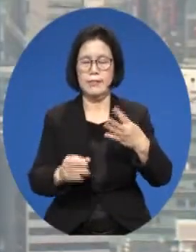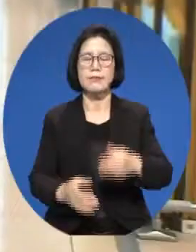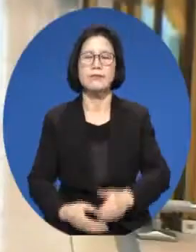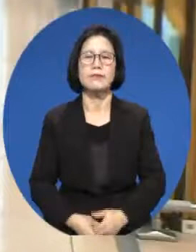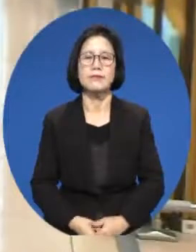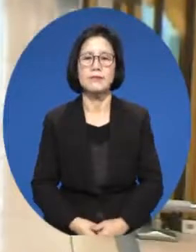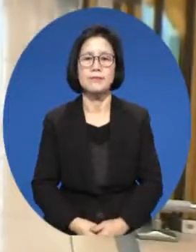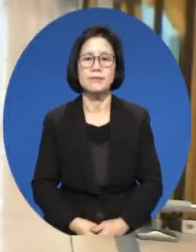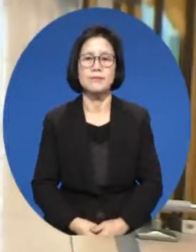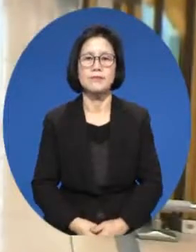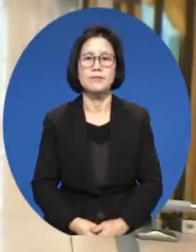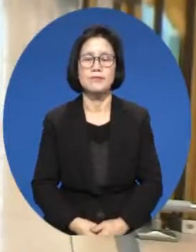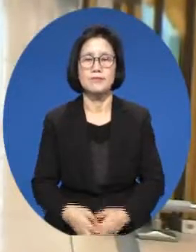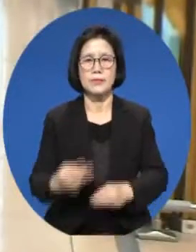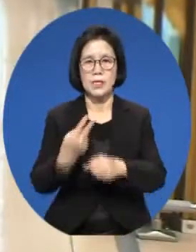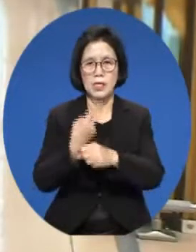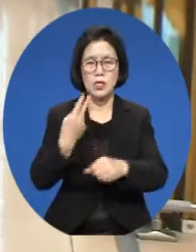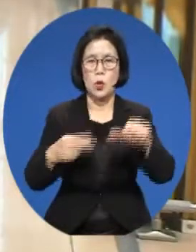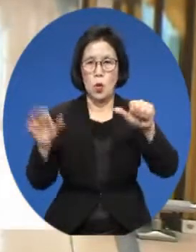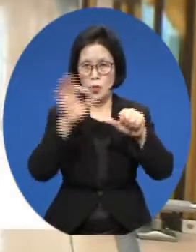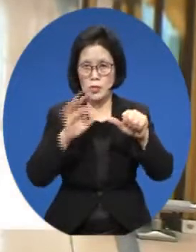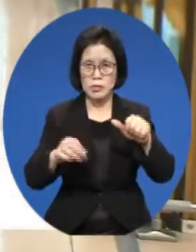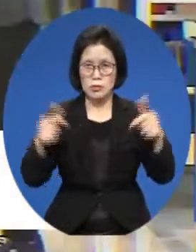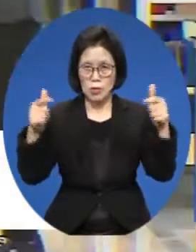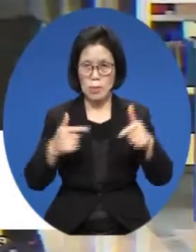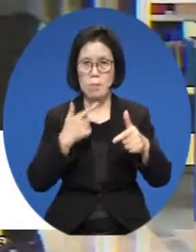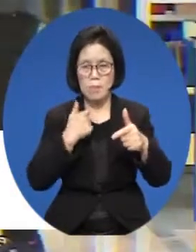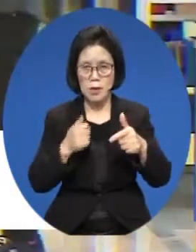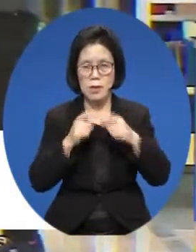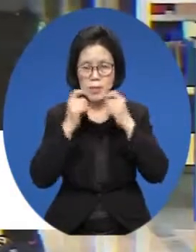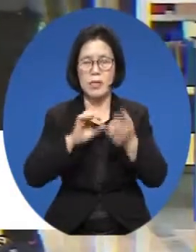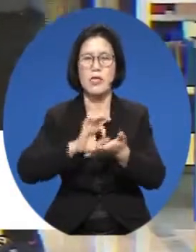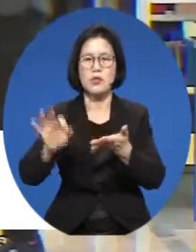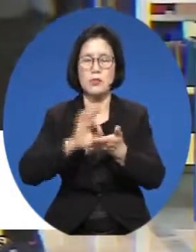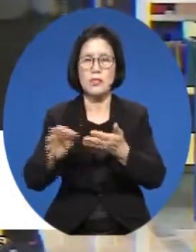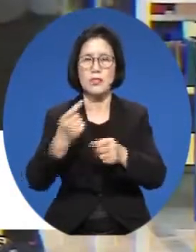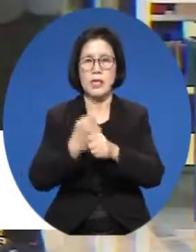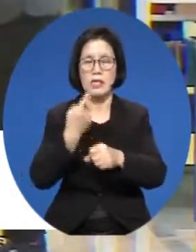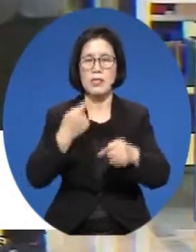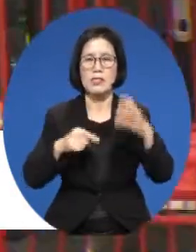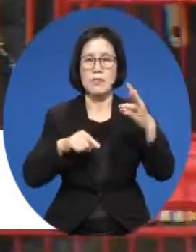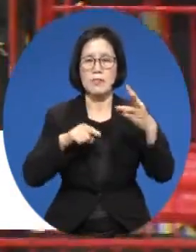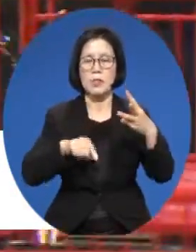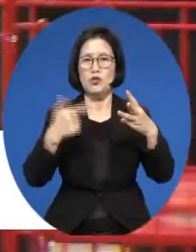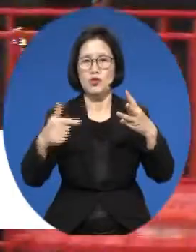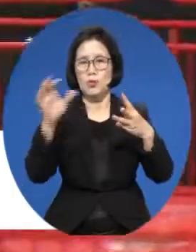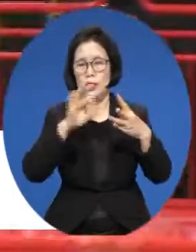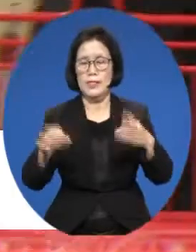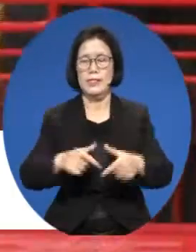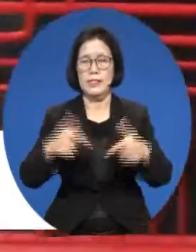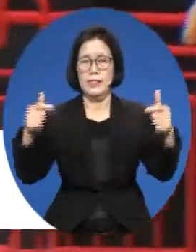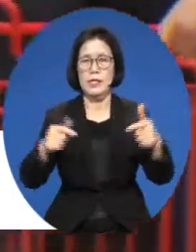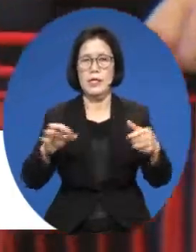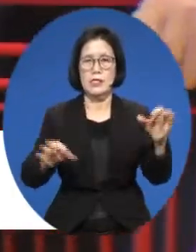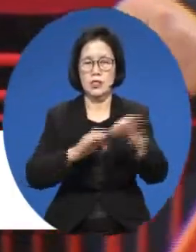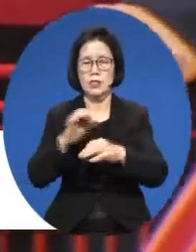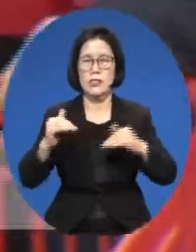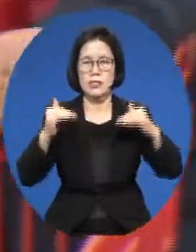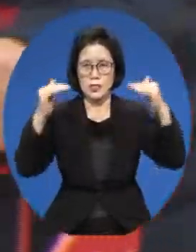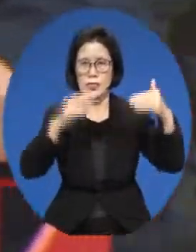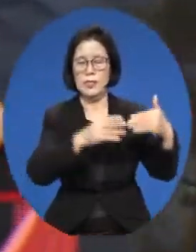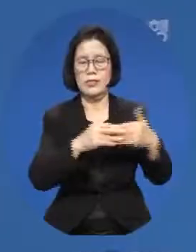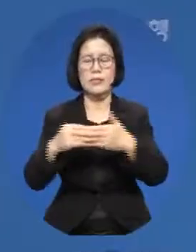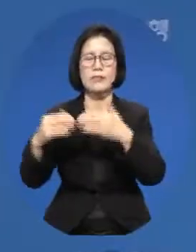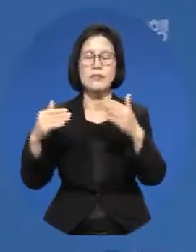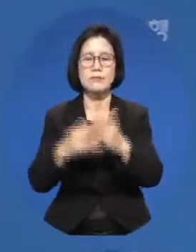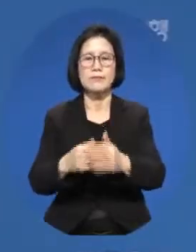됐습니다. 재작년 5% 감소했던 민간 소비는 작년 3.6% 증가하며 경제 성장을